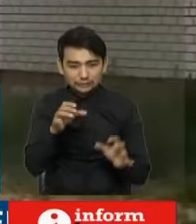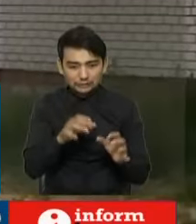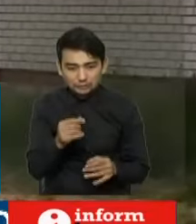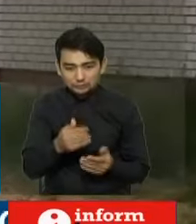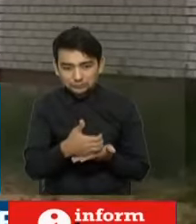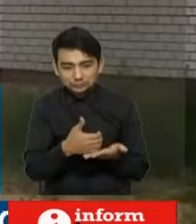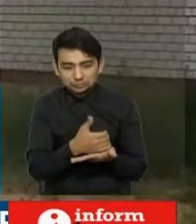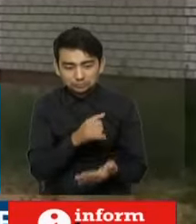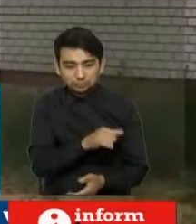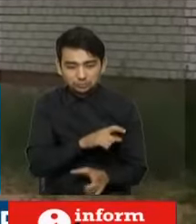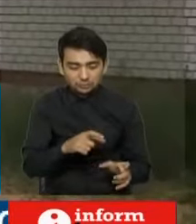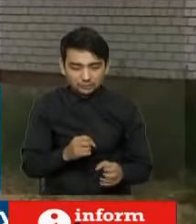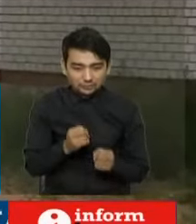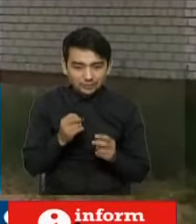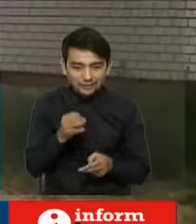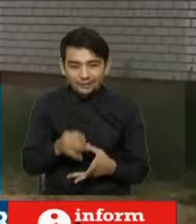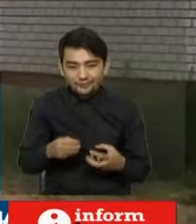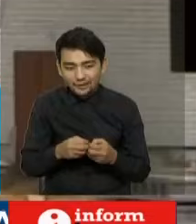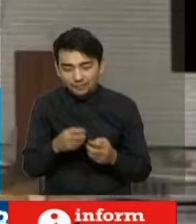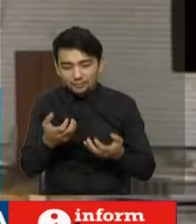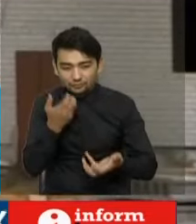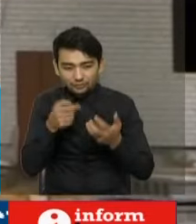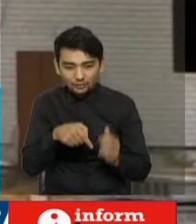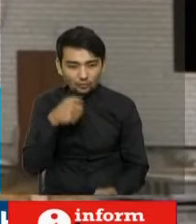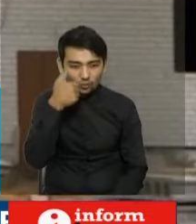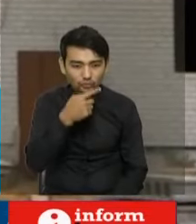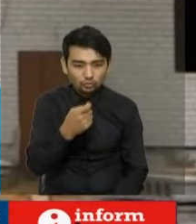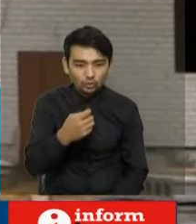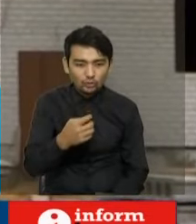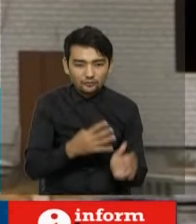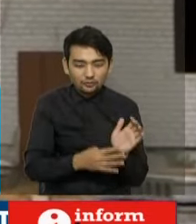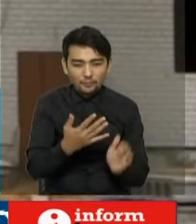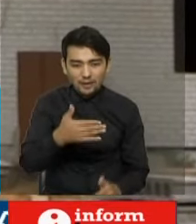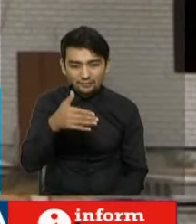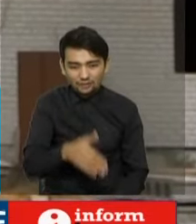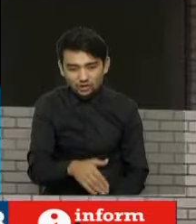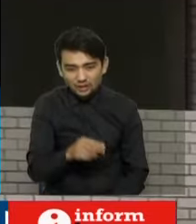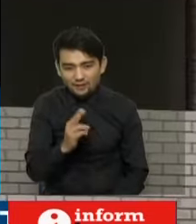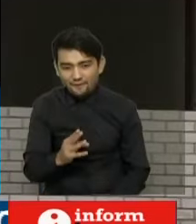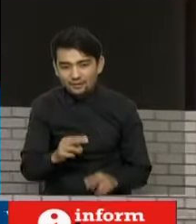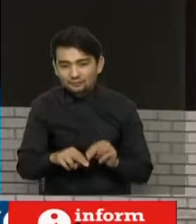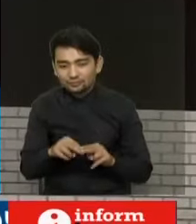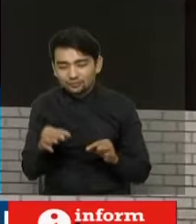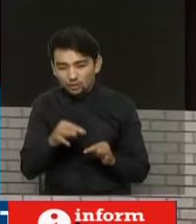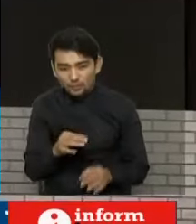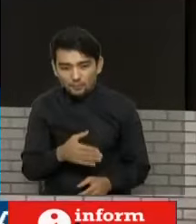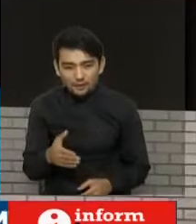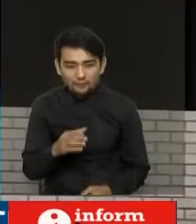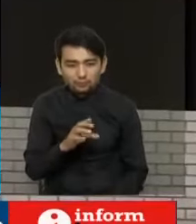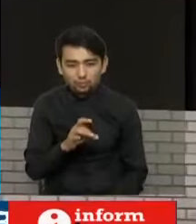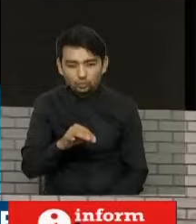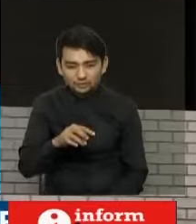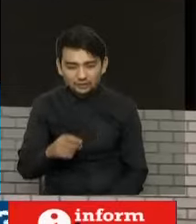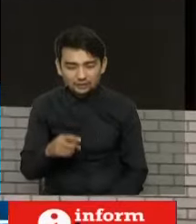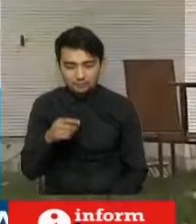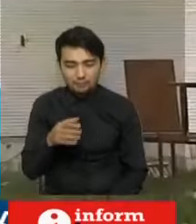привлечению средств дольщиков. По итогам исследования за этот год из 195 тысяч строящихся квартир в правовом русле возводится меньше